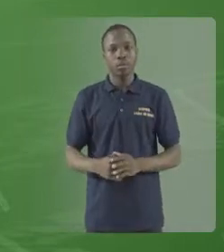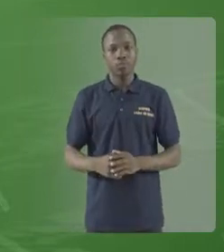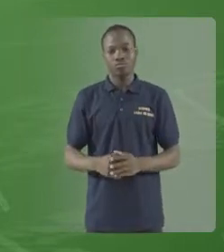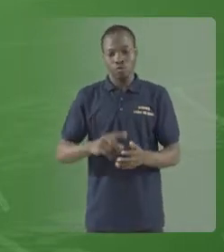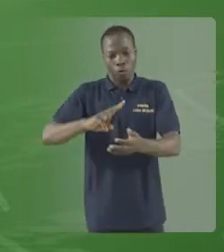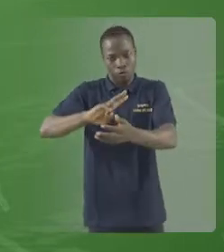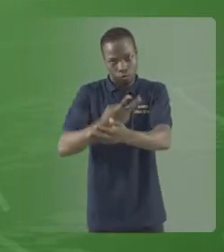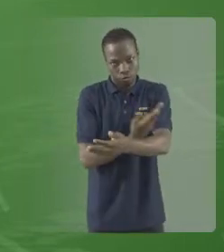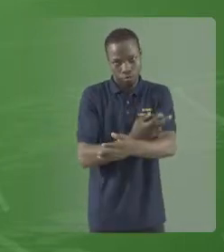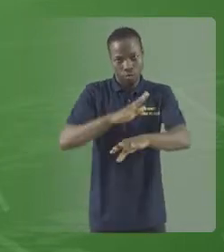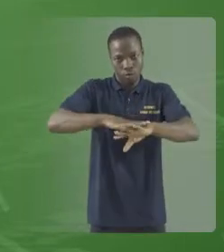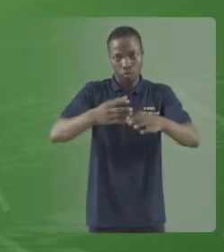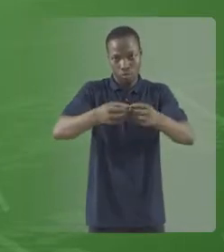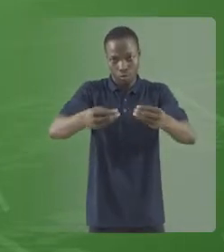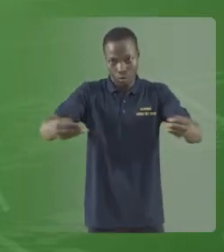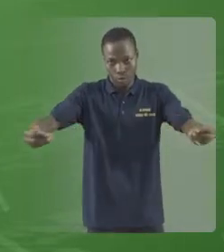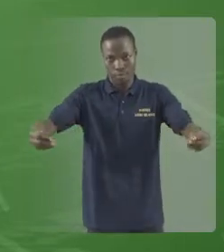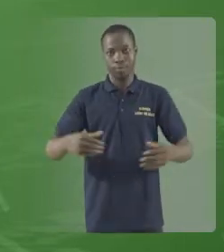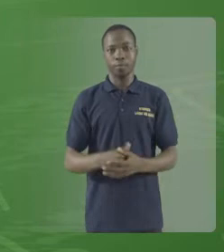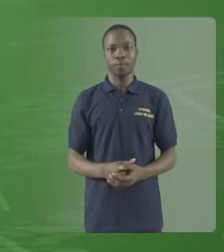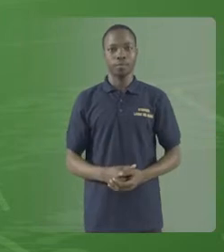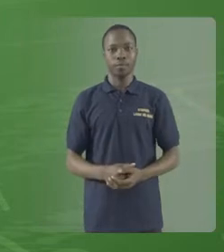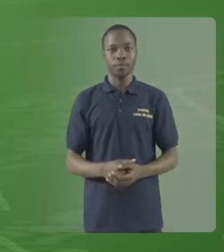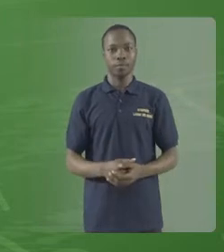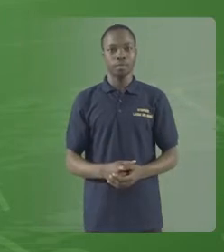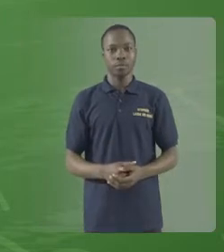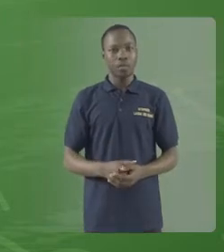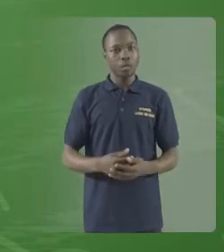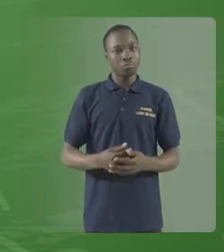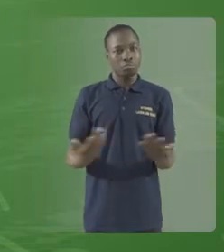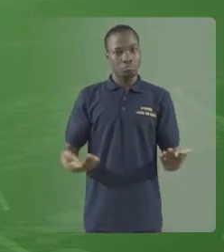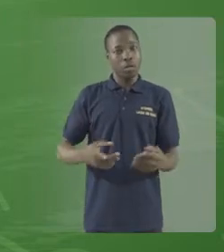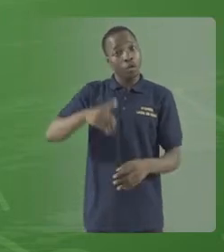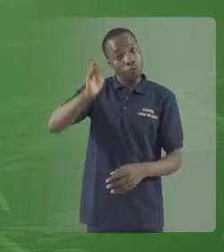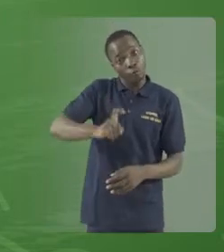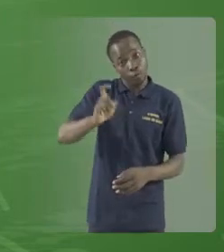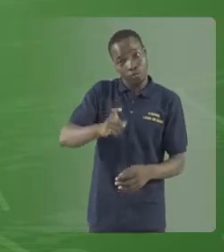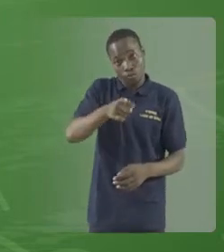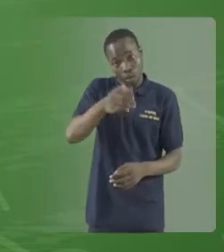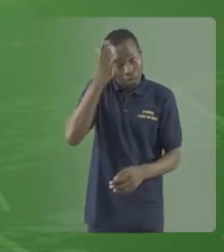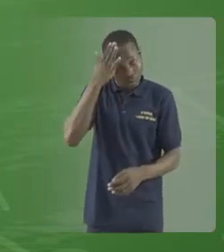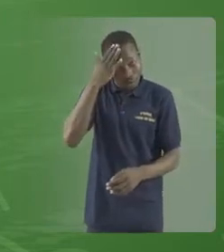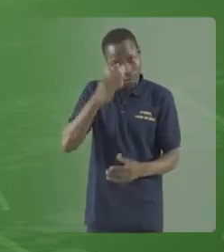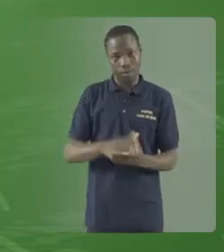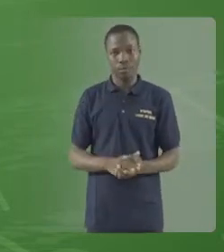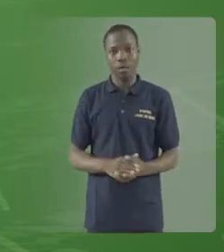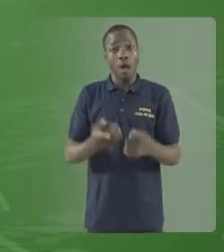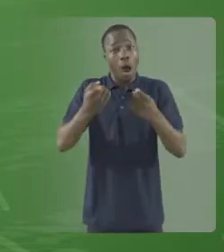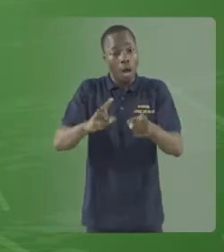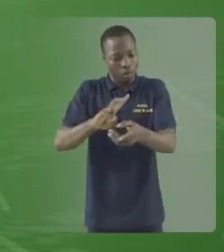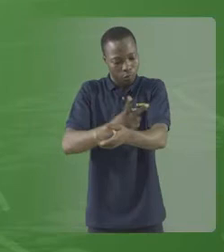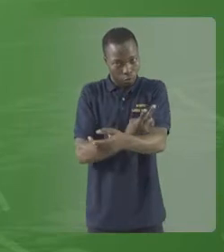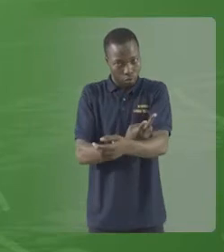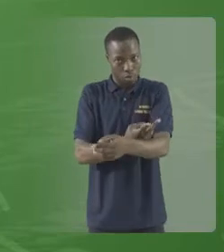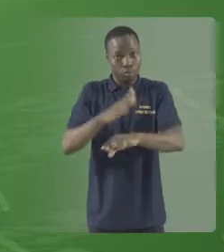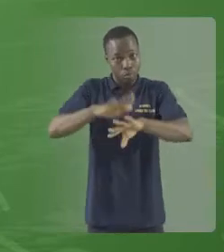végétaux sur le sol, il faut savoir que la présence des végétaux